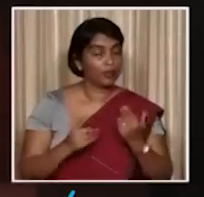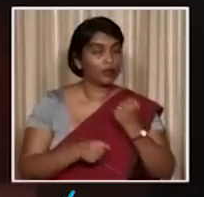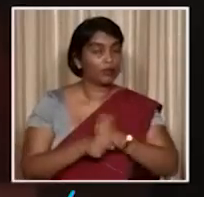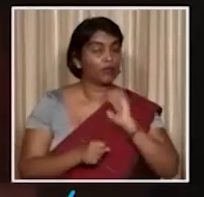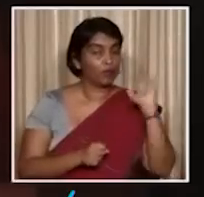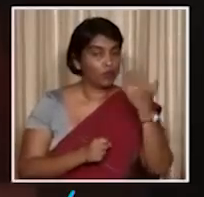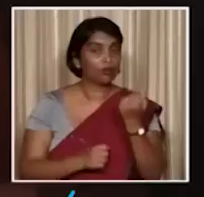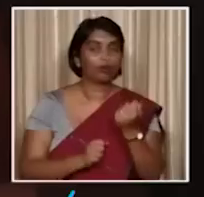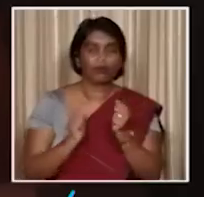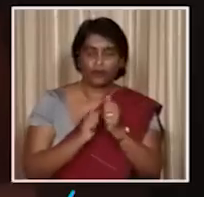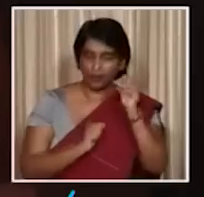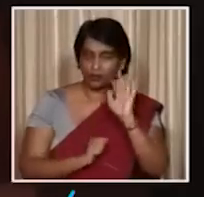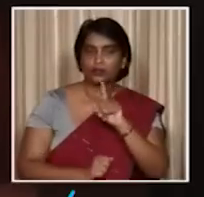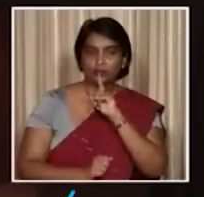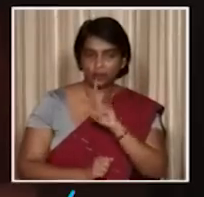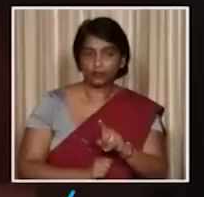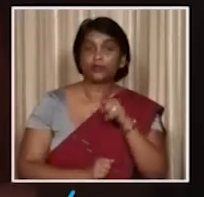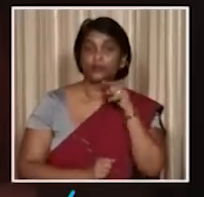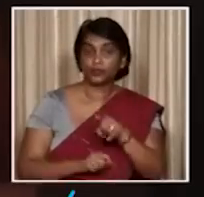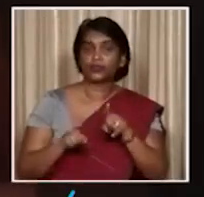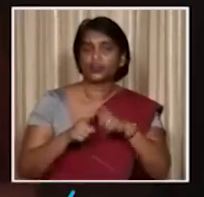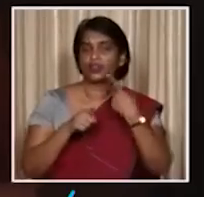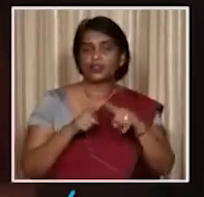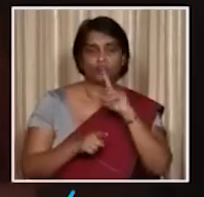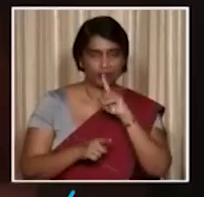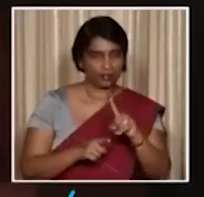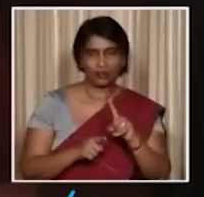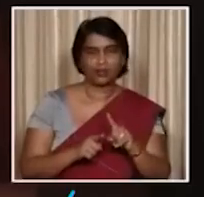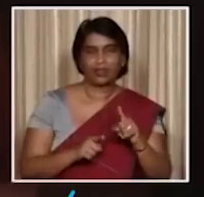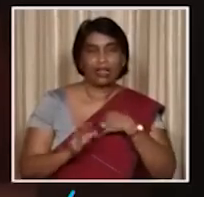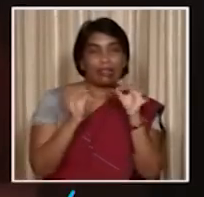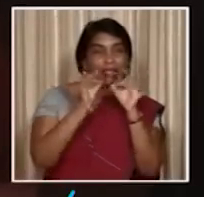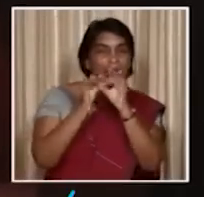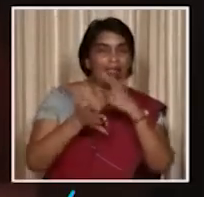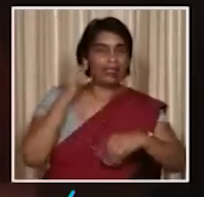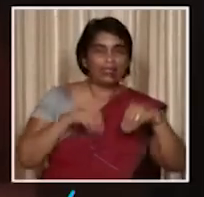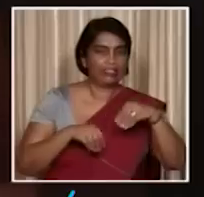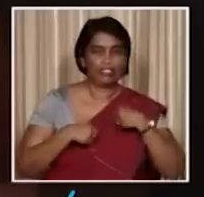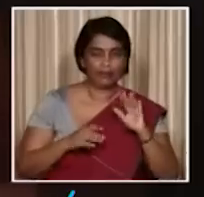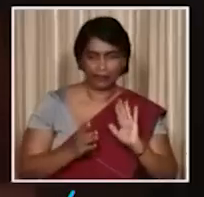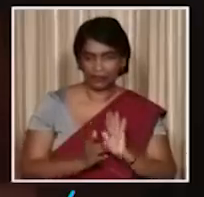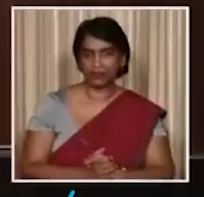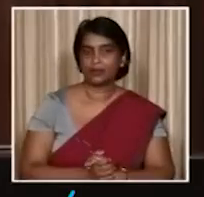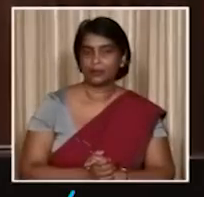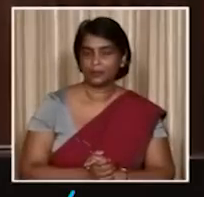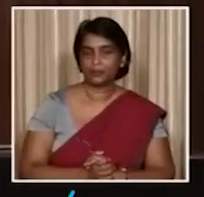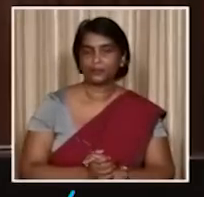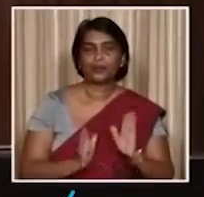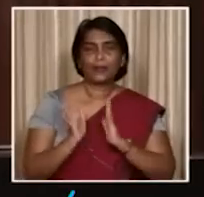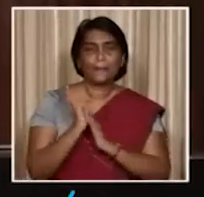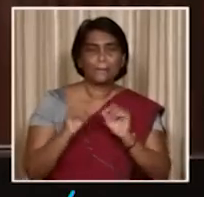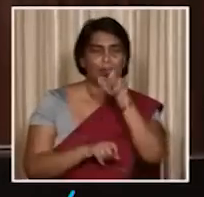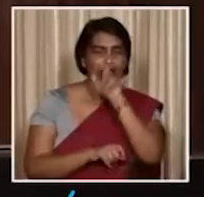රජයක්ම කැප වෙන්නට ඕනේ කියන කාරණාව අන්න ඒක විතරයි අපි කරන්නේ එහෙම නැතුව කේලම් දේශපාලනයක් අපි කරන්නේ මම මට